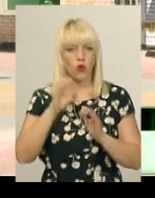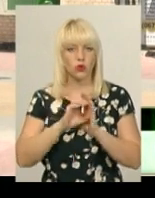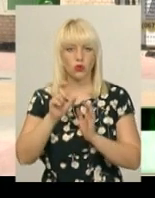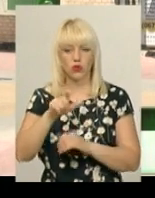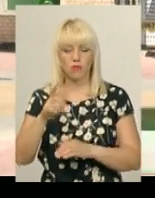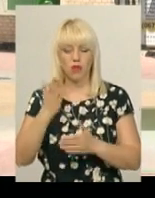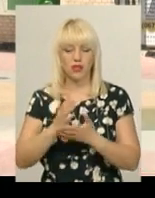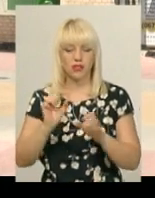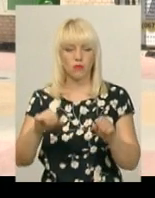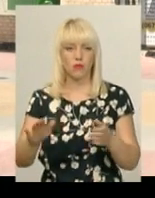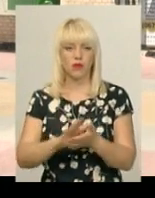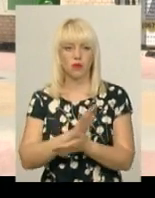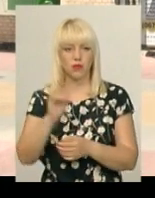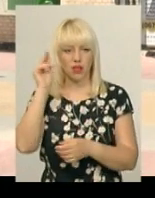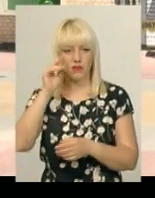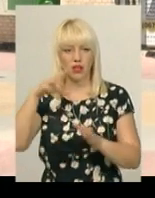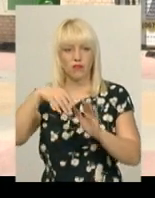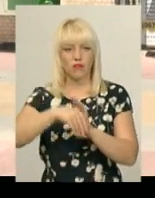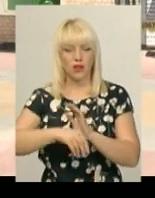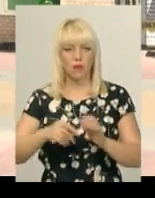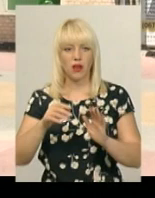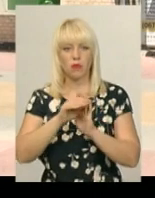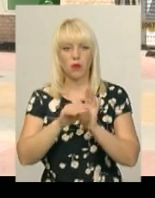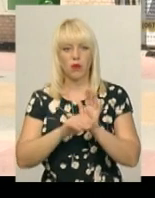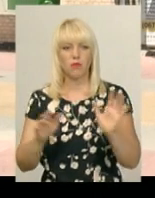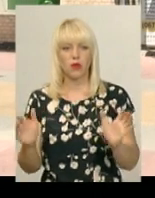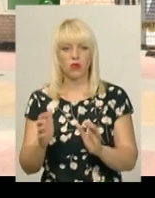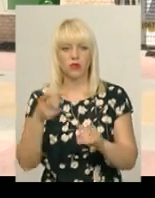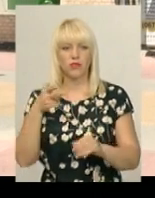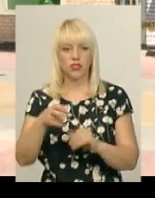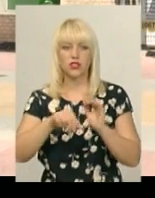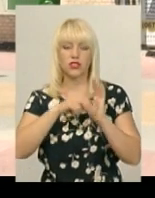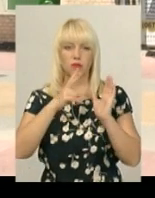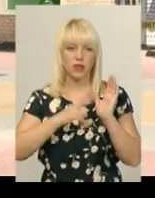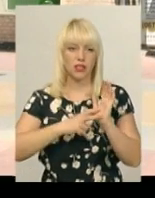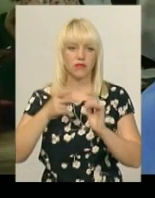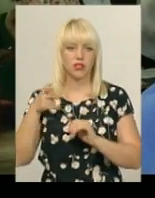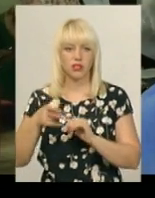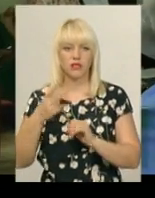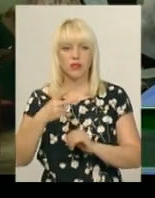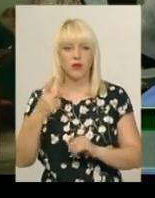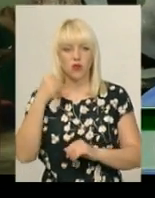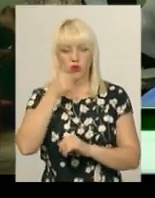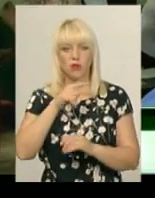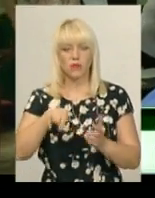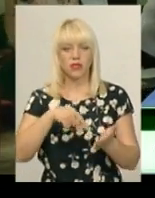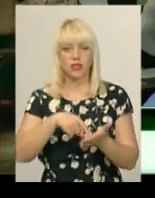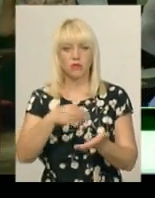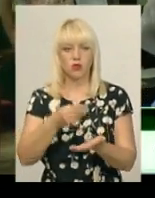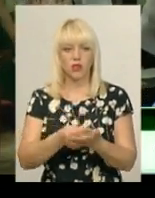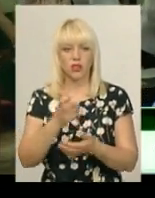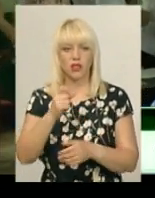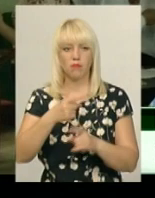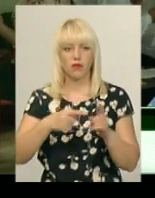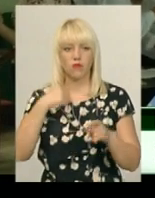безоплатно навчатися у рамках програми піклування на 2017-2021 роки. З міського бюджету на рік, на